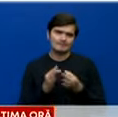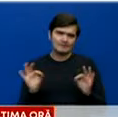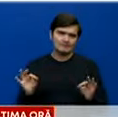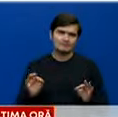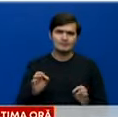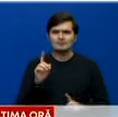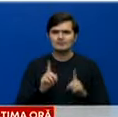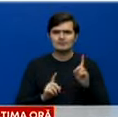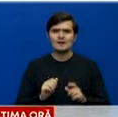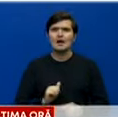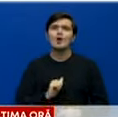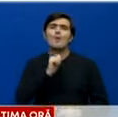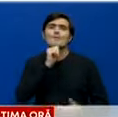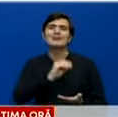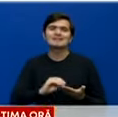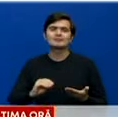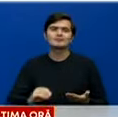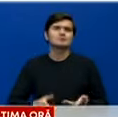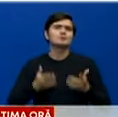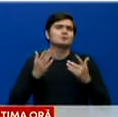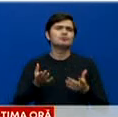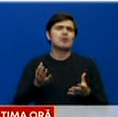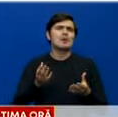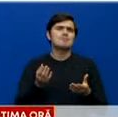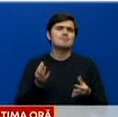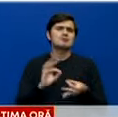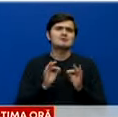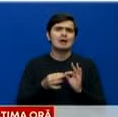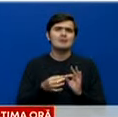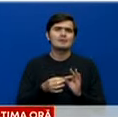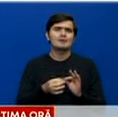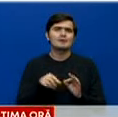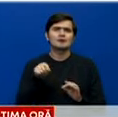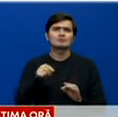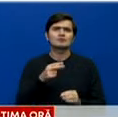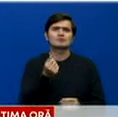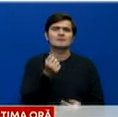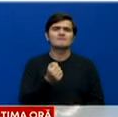câteva completări, ce implică o astfel de